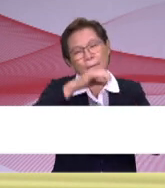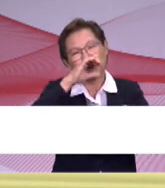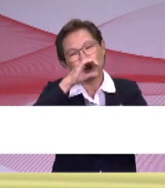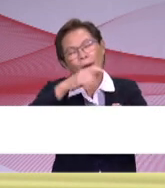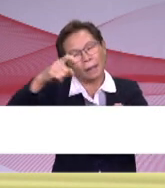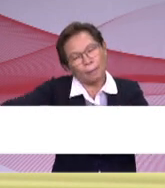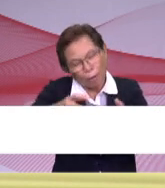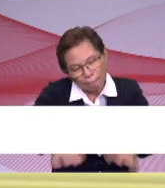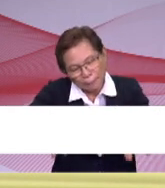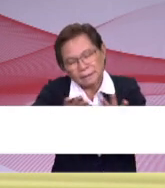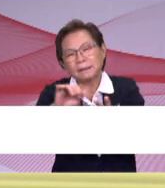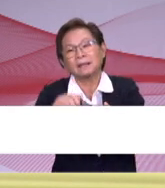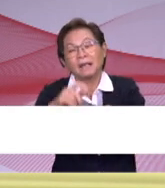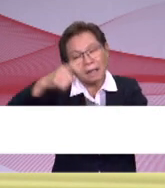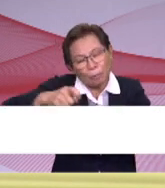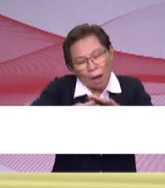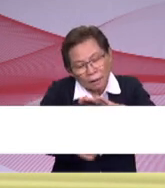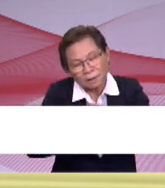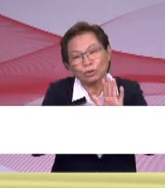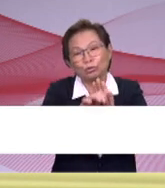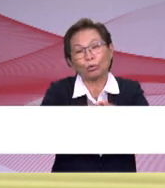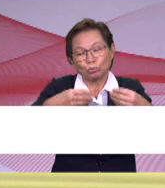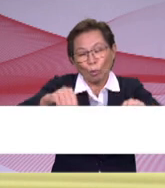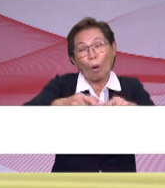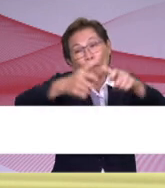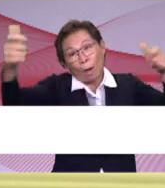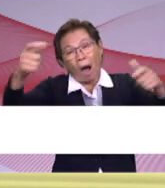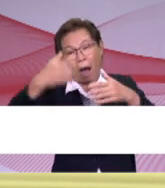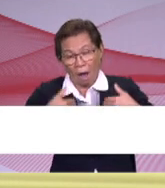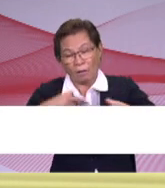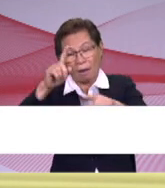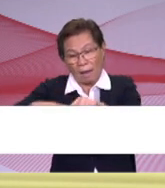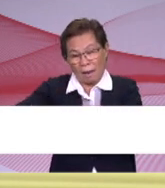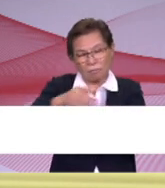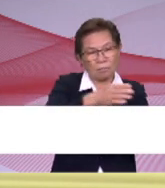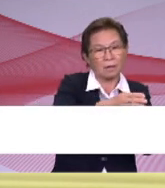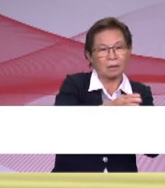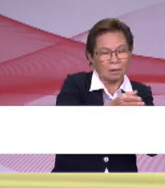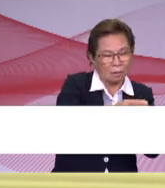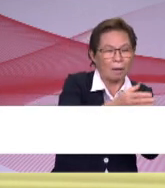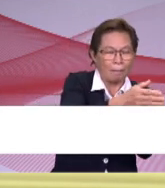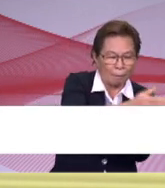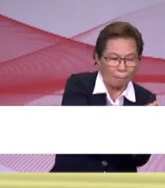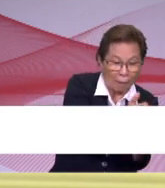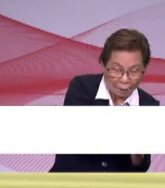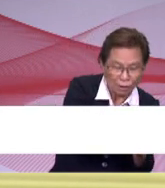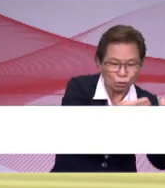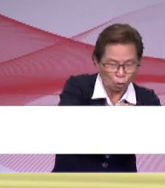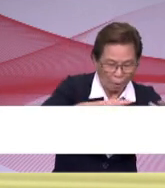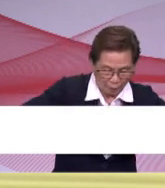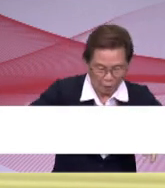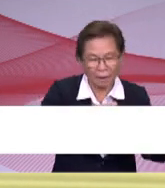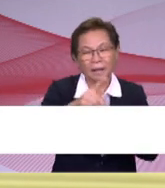asas saja. Sebab kalau kita lihat, hypermarket mempunyai berbagai-bagai seksyen, menjual pakaian